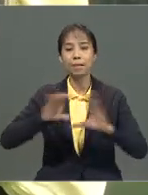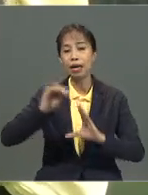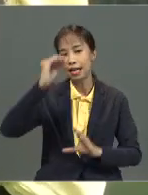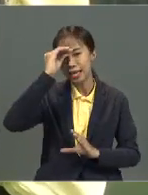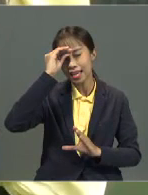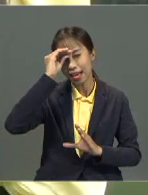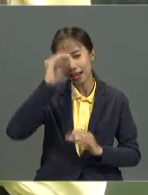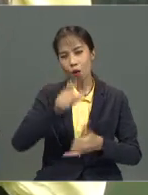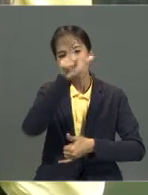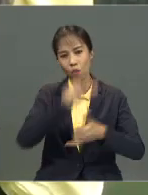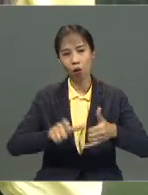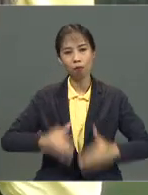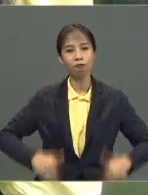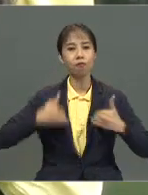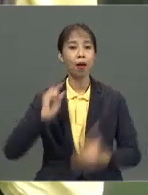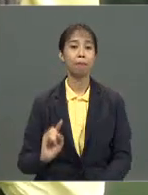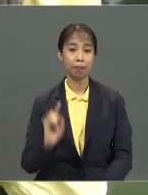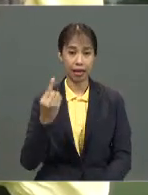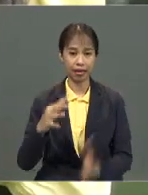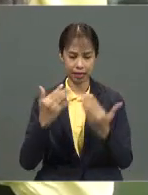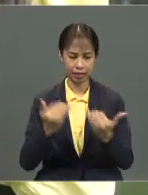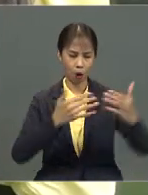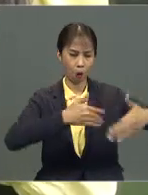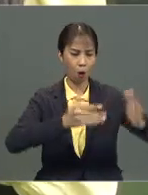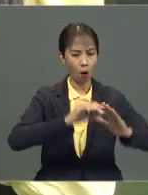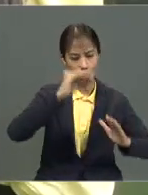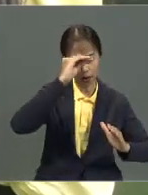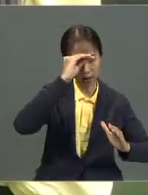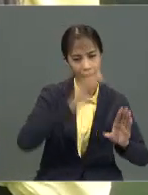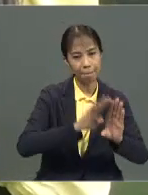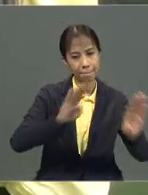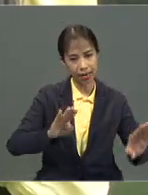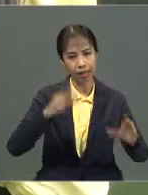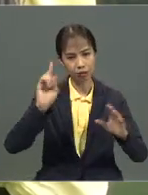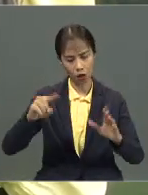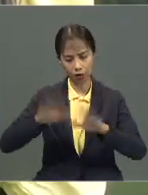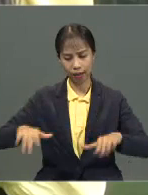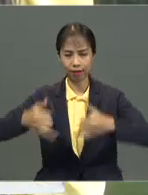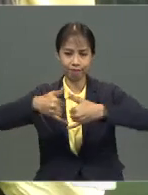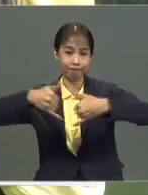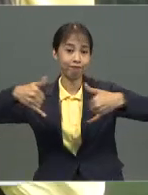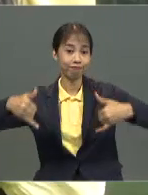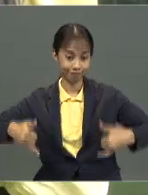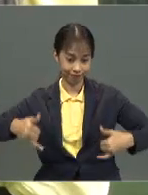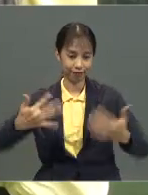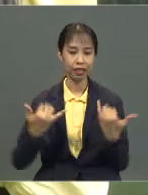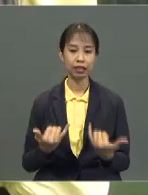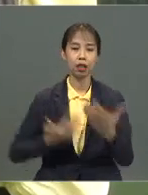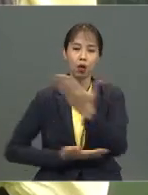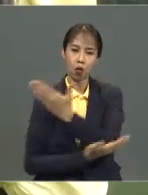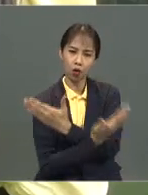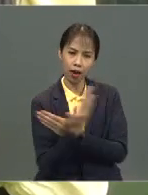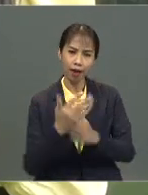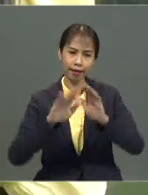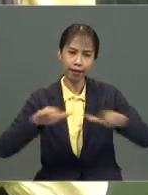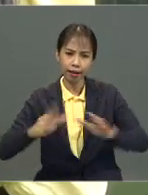ค่ะซึ่งก็มีการเพิ่มจำนวนห้องเรียนกำหนดพื้นที่เว้นระยะห่างทางสังคมนะคะและก็จะใช้โอกาสนี้ค่ะสร้างการเรียนรู้